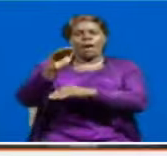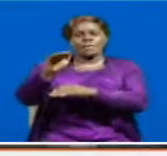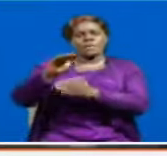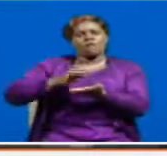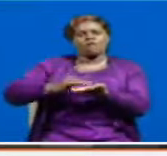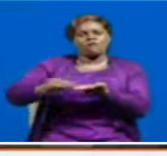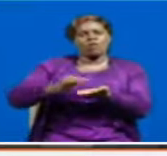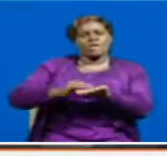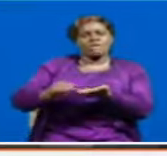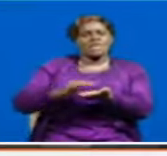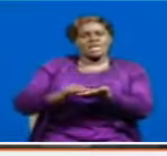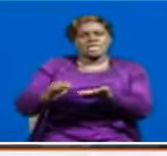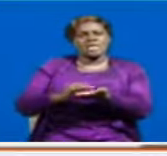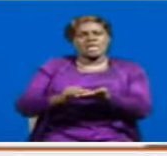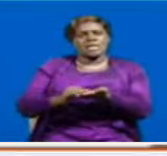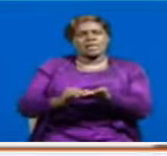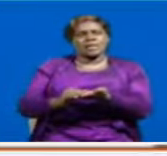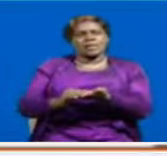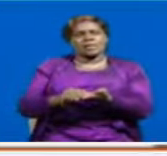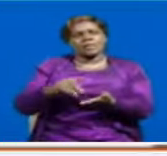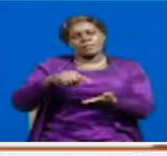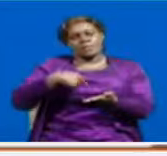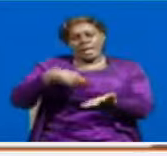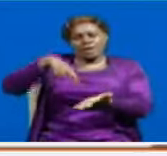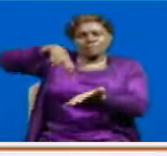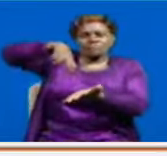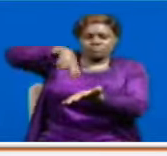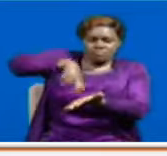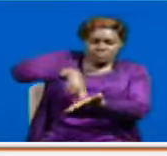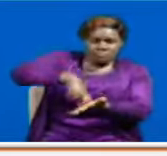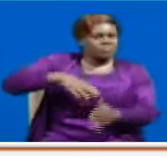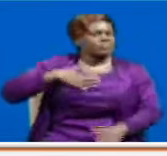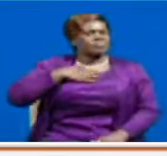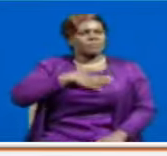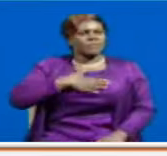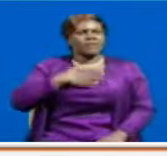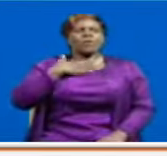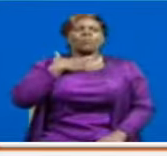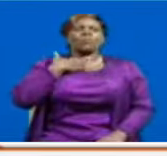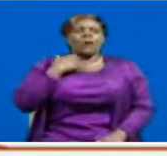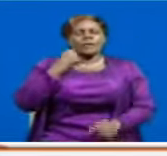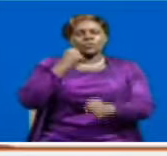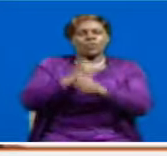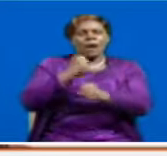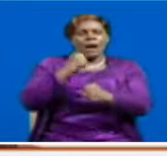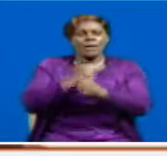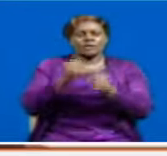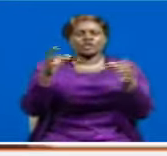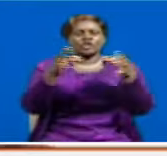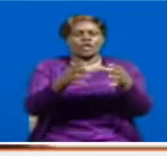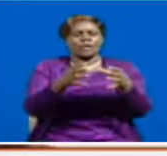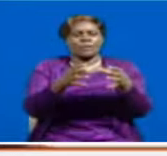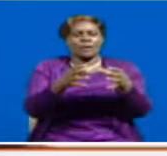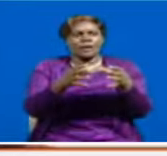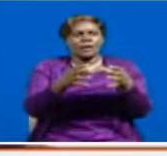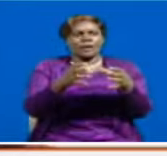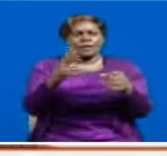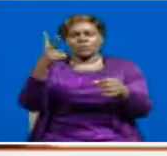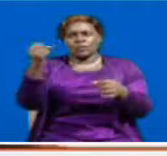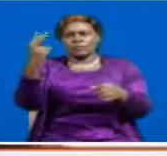pie and apologized. Lakini sisi tuko chini ya miguu yenu ndugu zetu na tunataka tufanye kazi yetu ya chama.